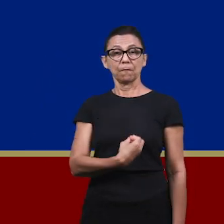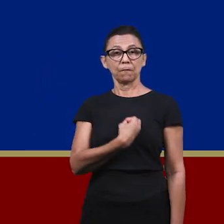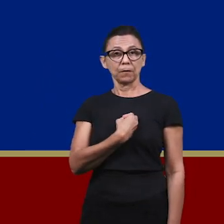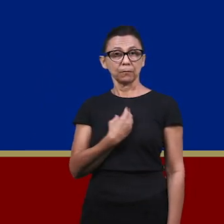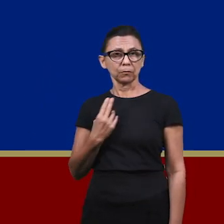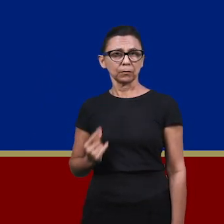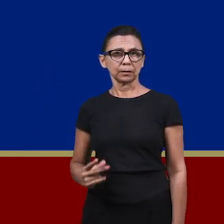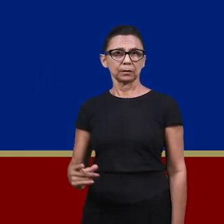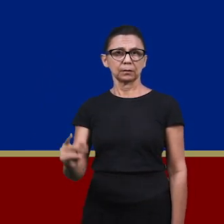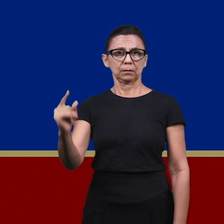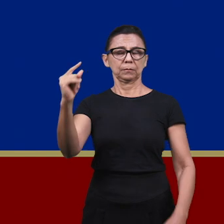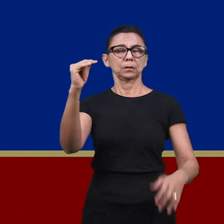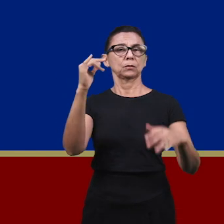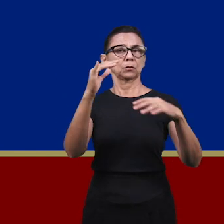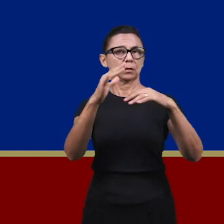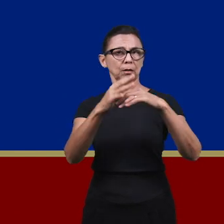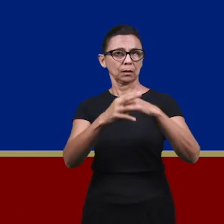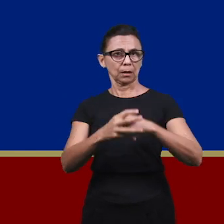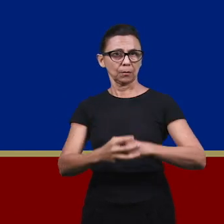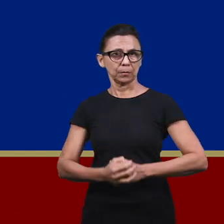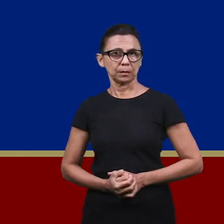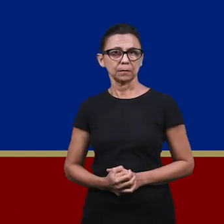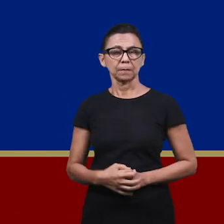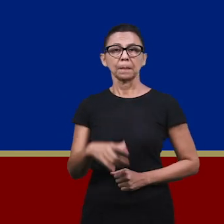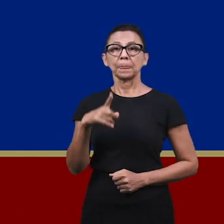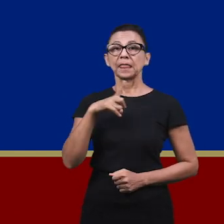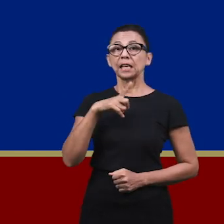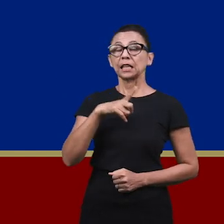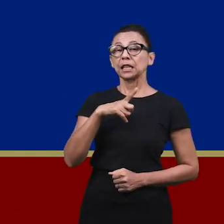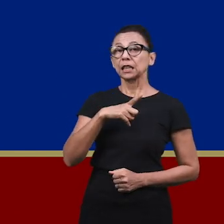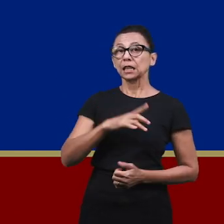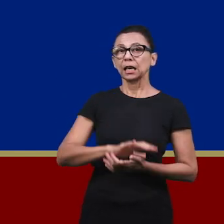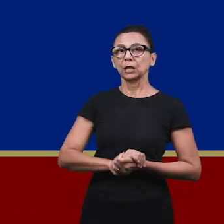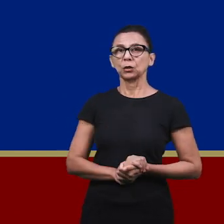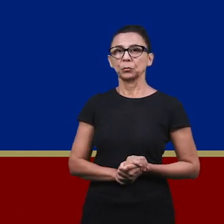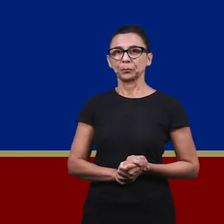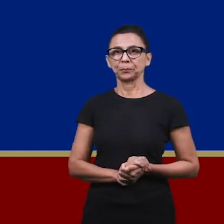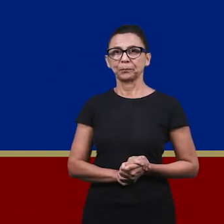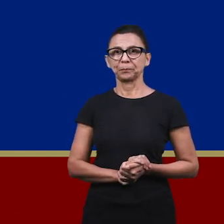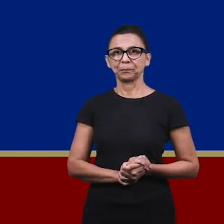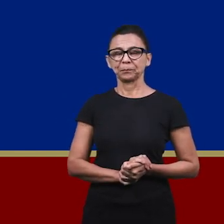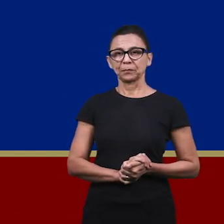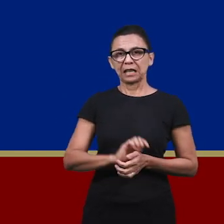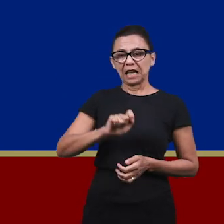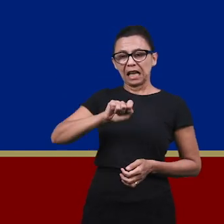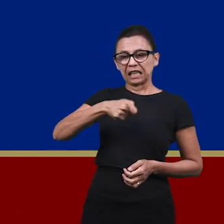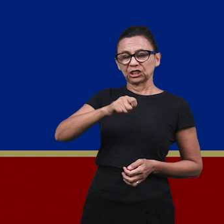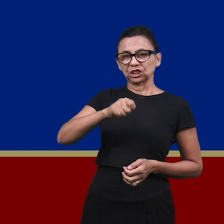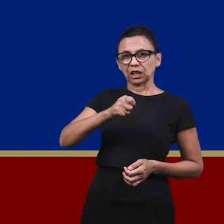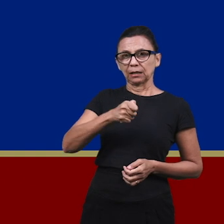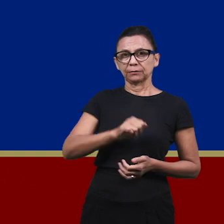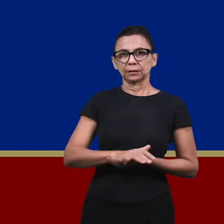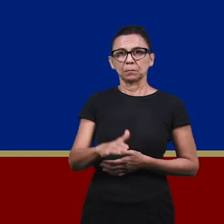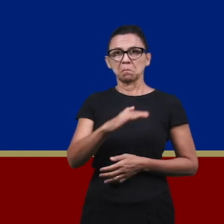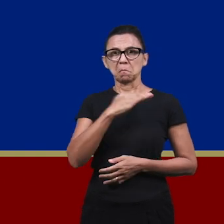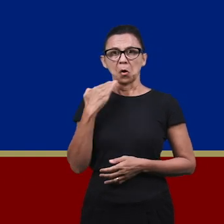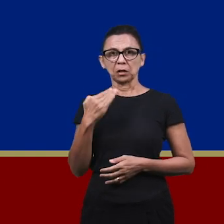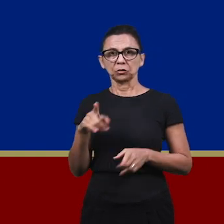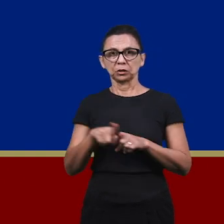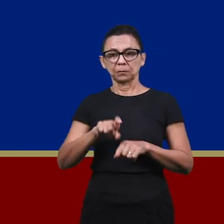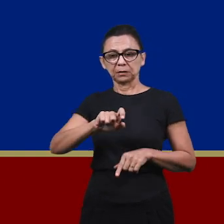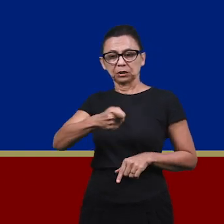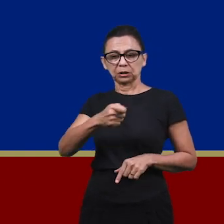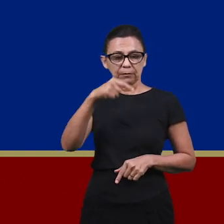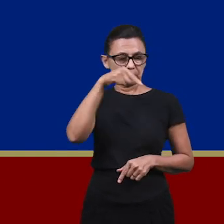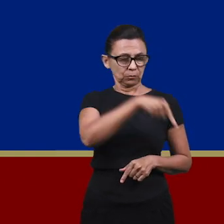Amen. Et j'ai les clés de la mort et de l'enfer. Gloire à Jésus. »